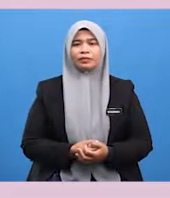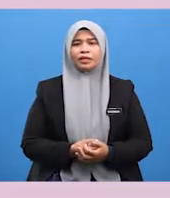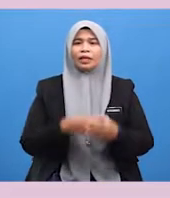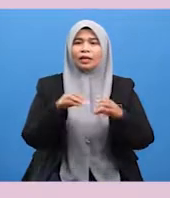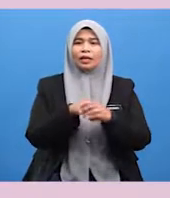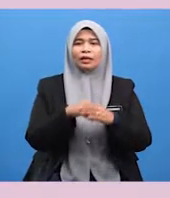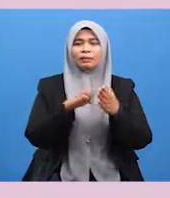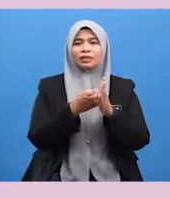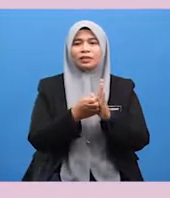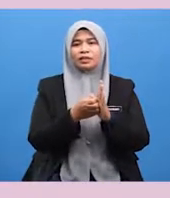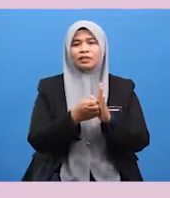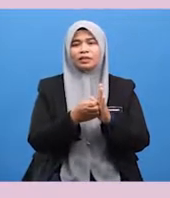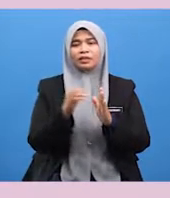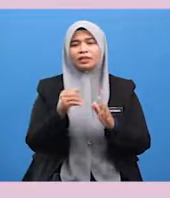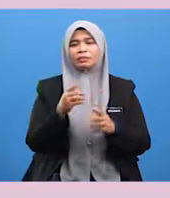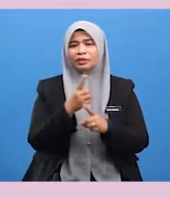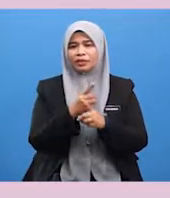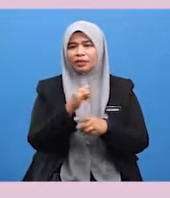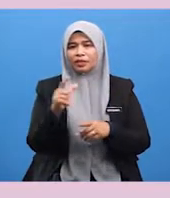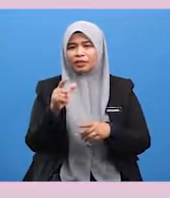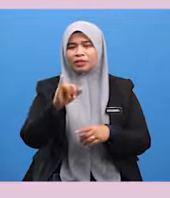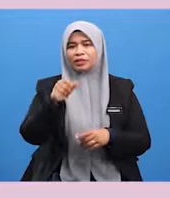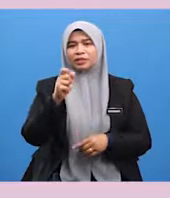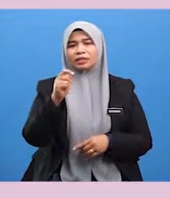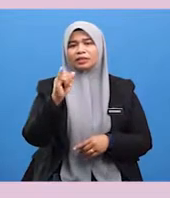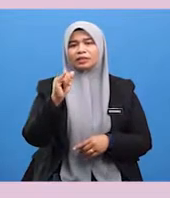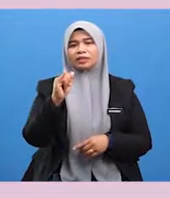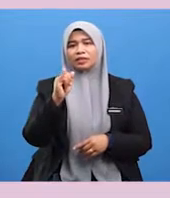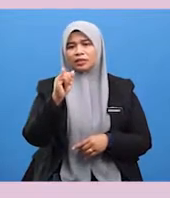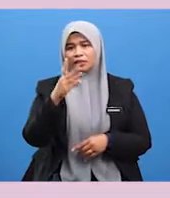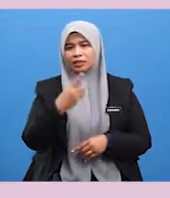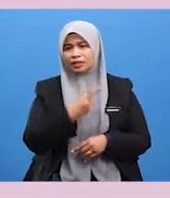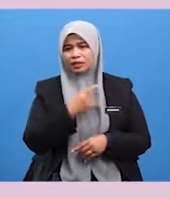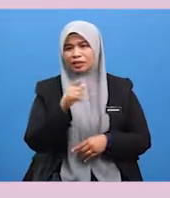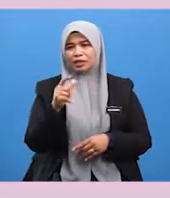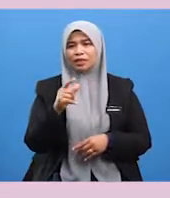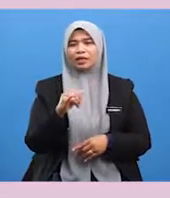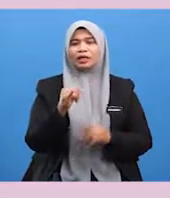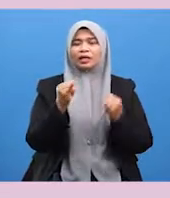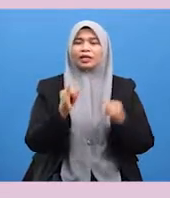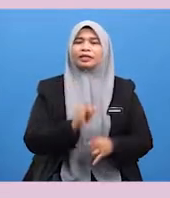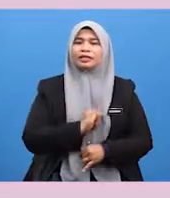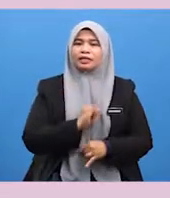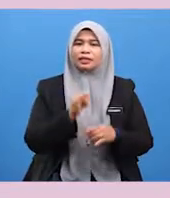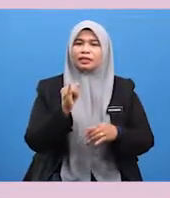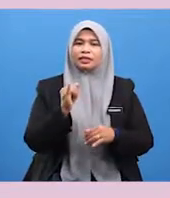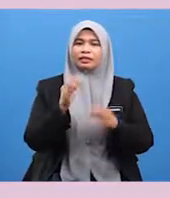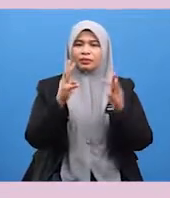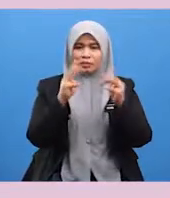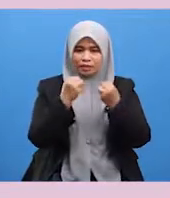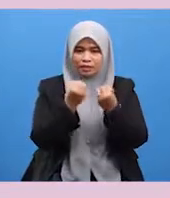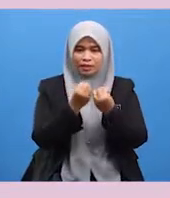Dalam pengertian sahihnya, jati diri ialah identiti individu, masyarakat dan negara bangsa yang